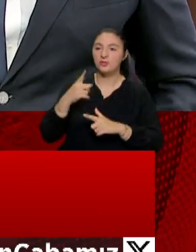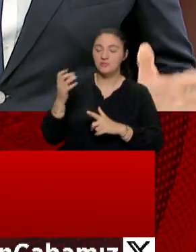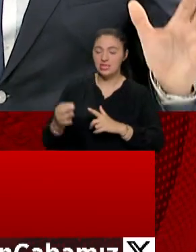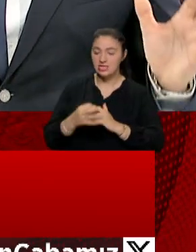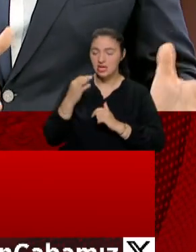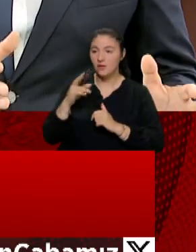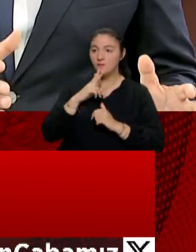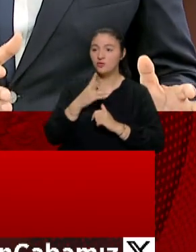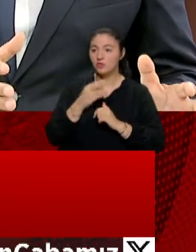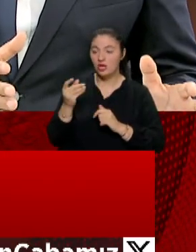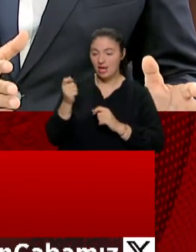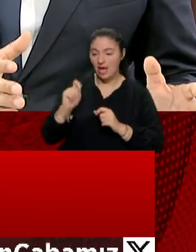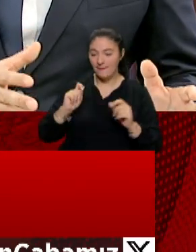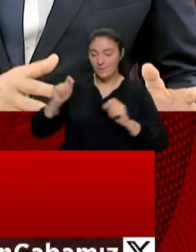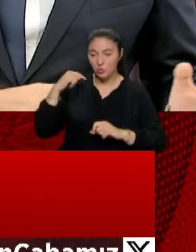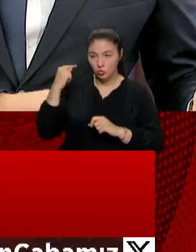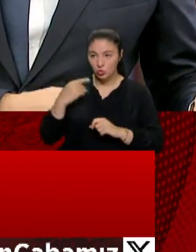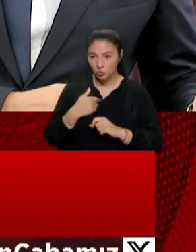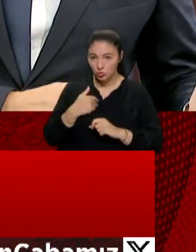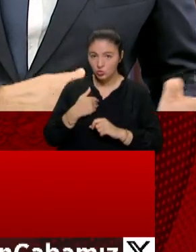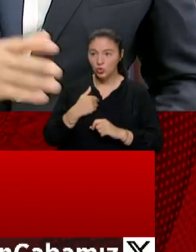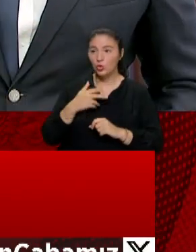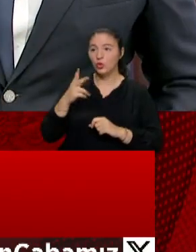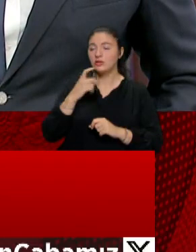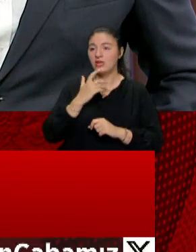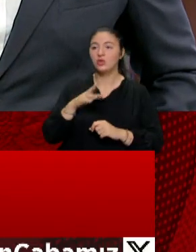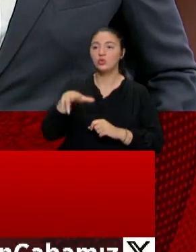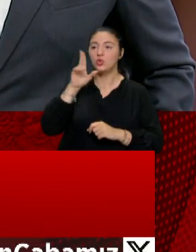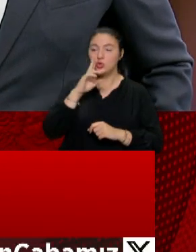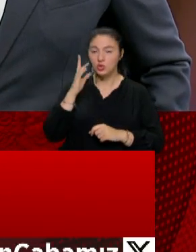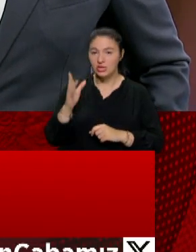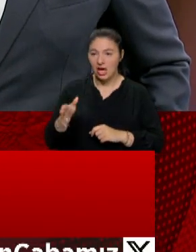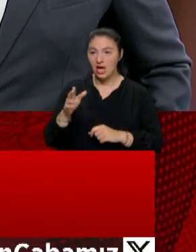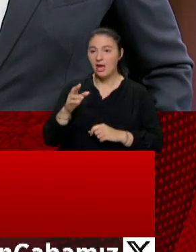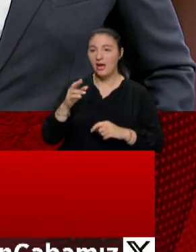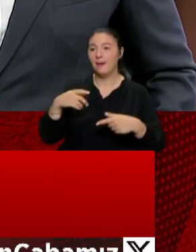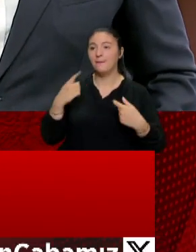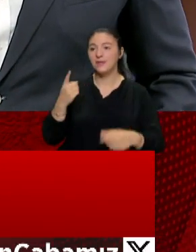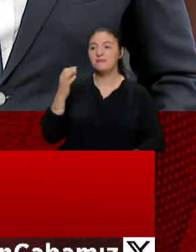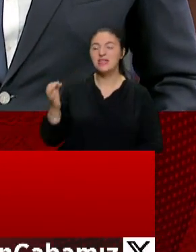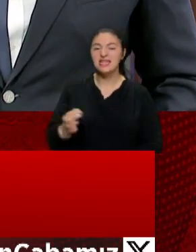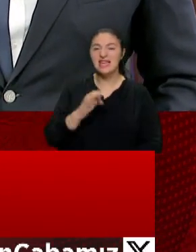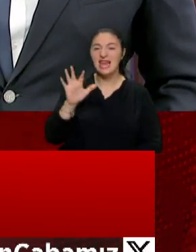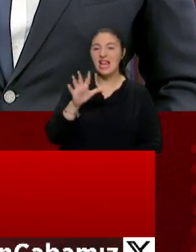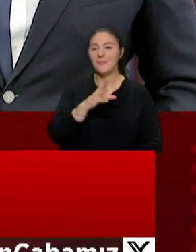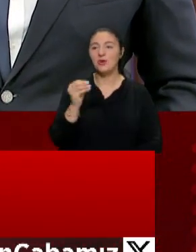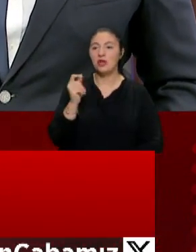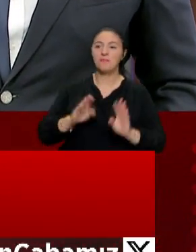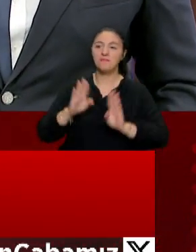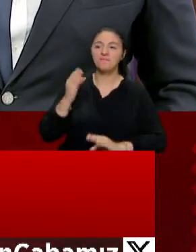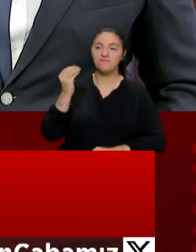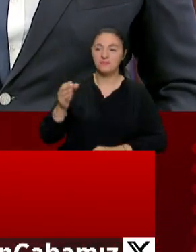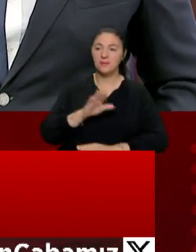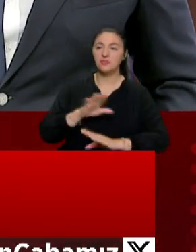milyar Biz 200 milyon liraya yapmayı düşünüyorduk 3 yılın sonunda bir milyar 50 milyon liraya ihale ettik